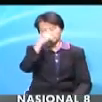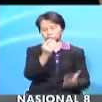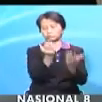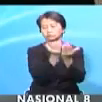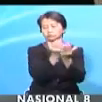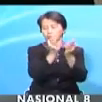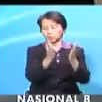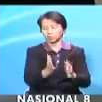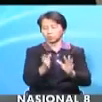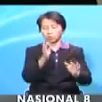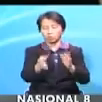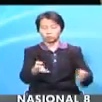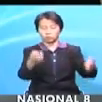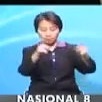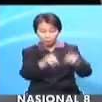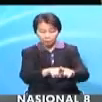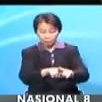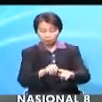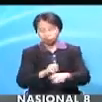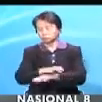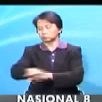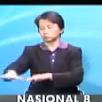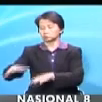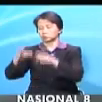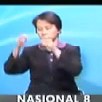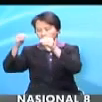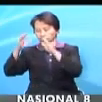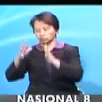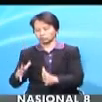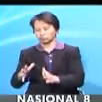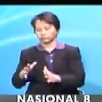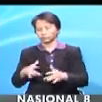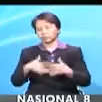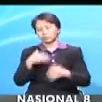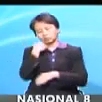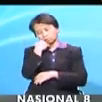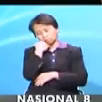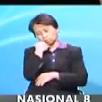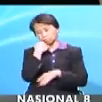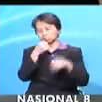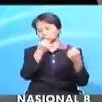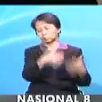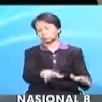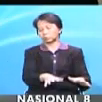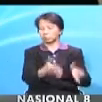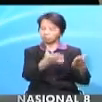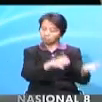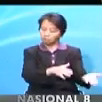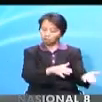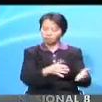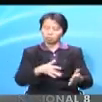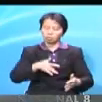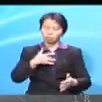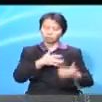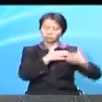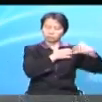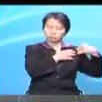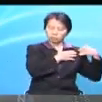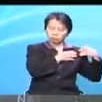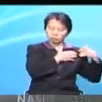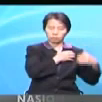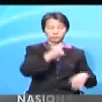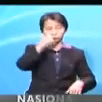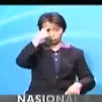perilaku peristiwa ini dia memberi kesan kepada guru-guru rasa kehilangan rasa ke bertanggung jawab untuk